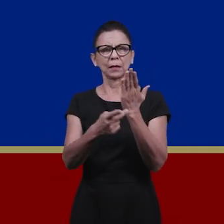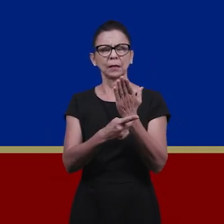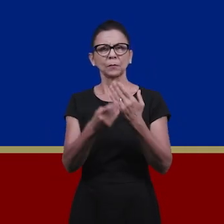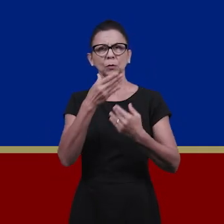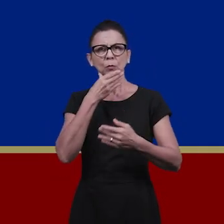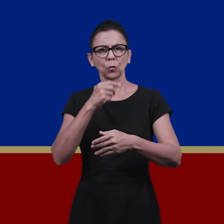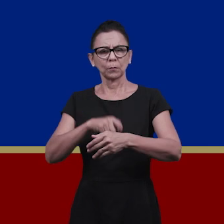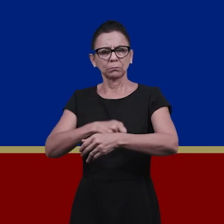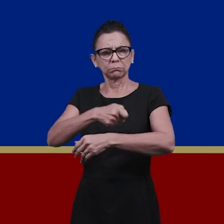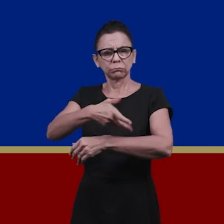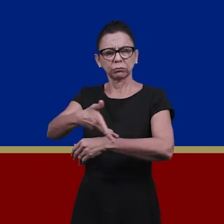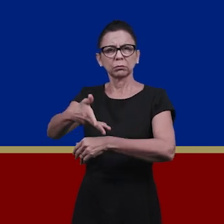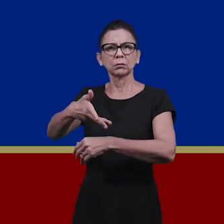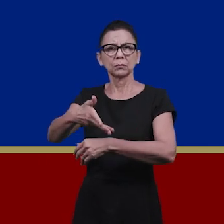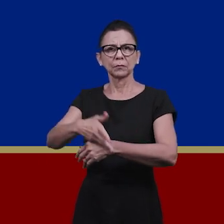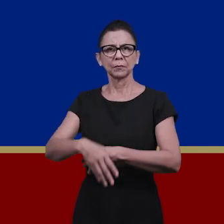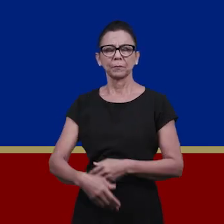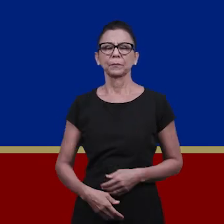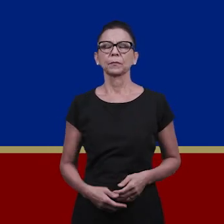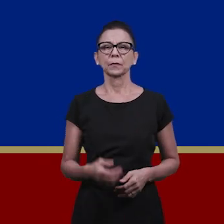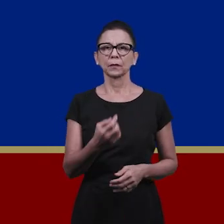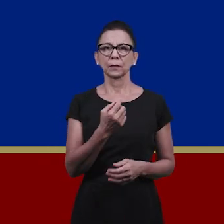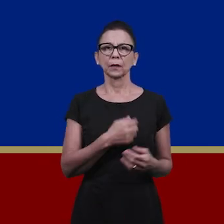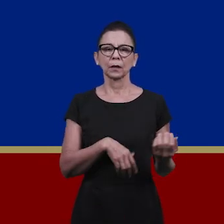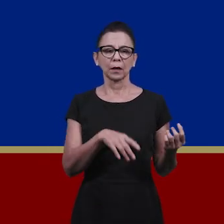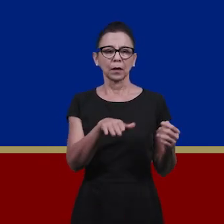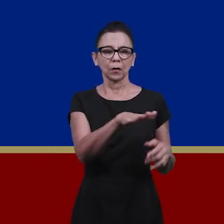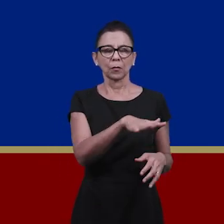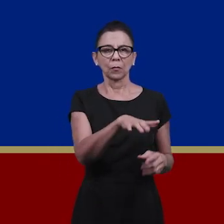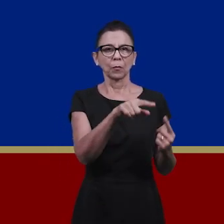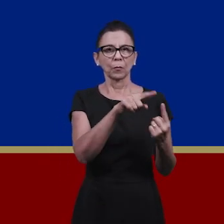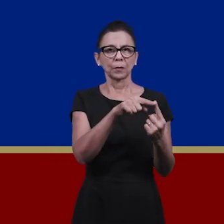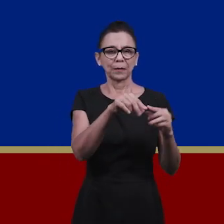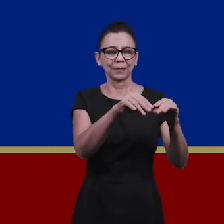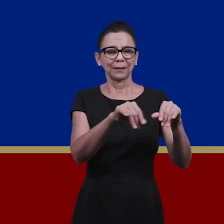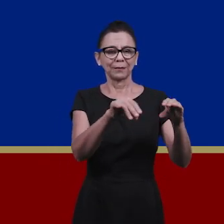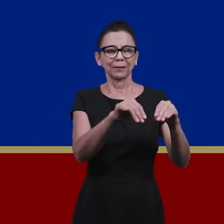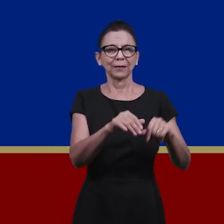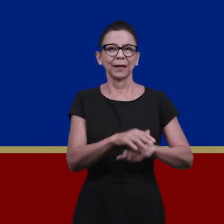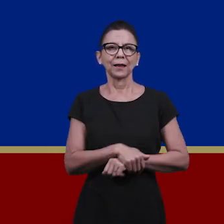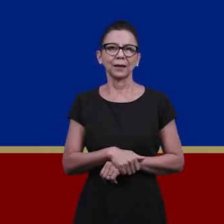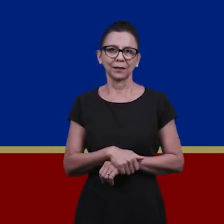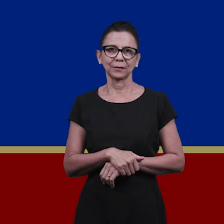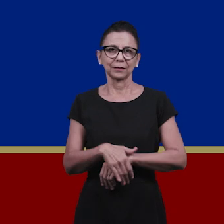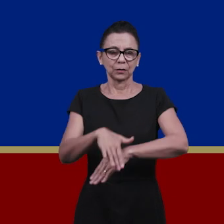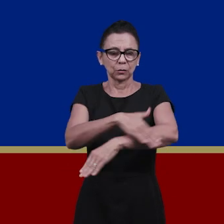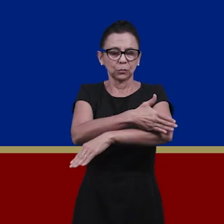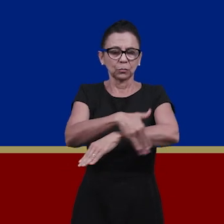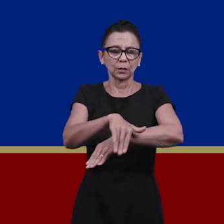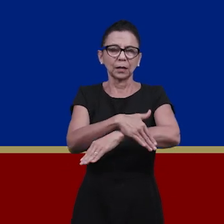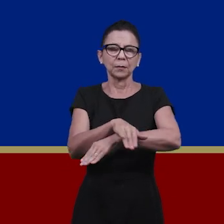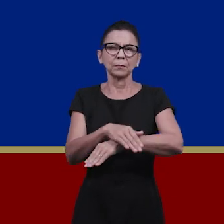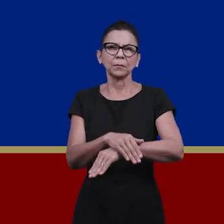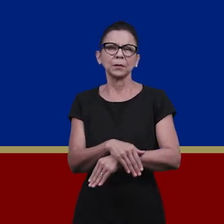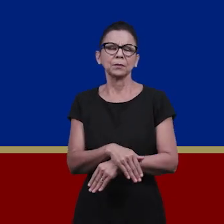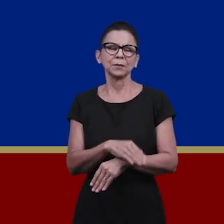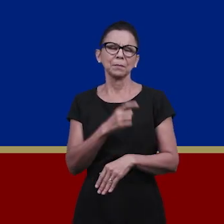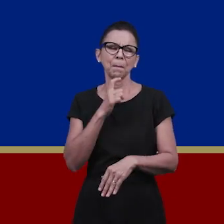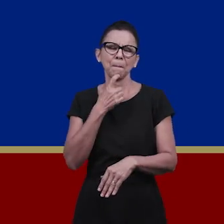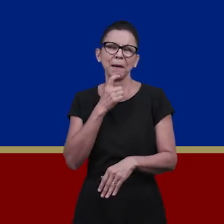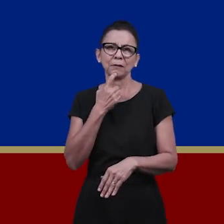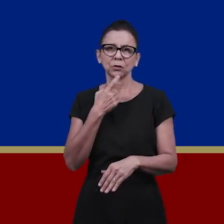semeur, le premier terrain est au bord du chemin. Cela signifie le cœur de